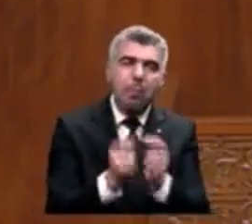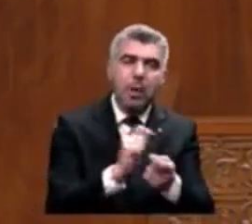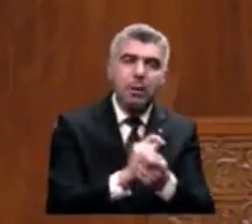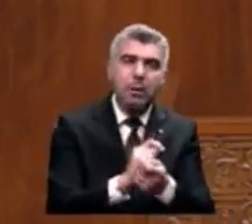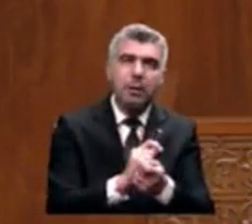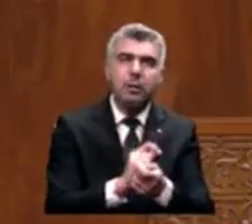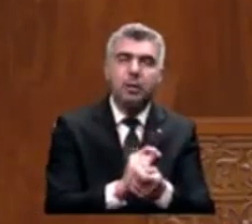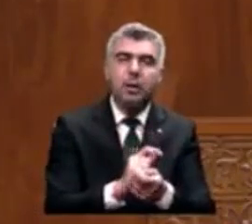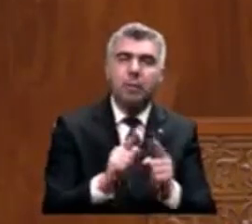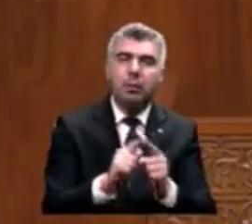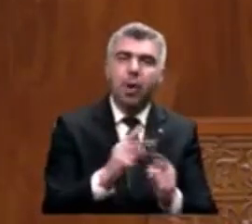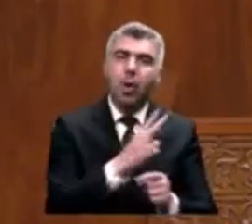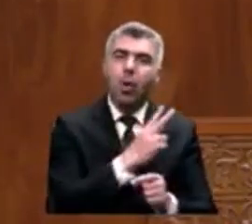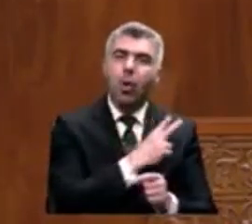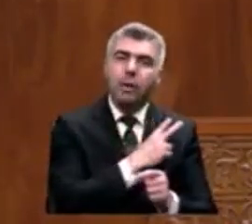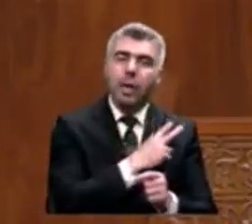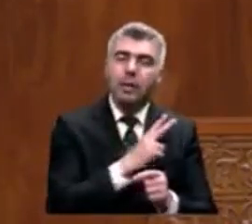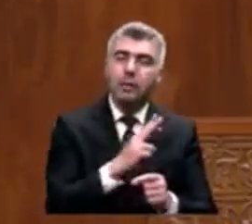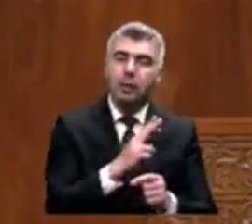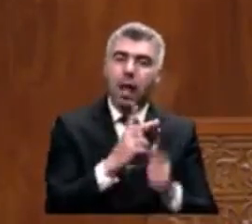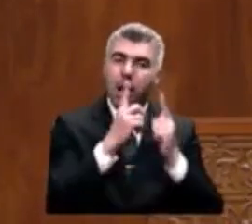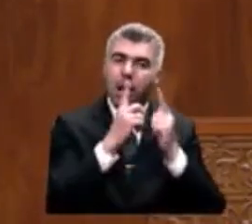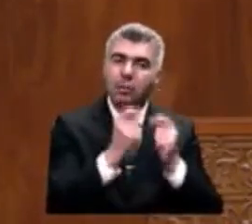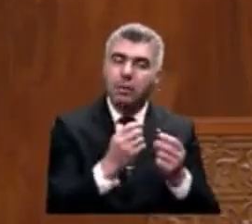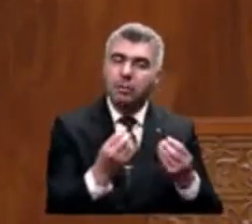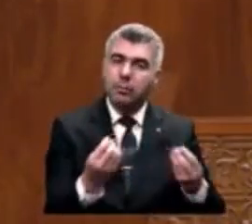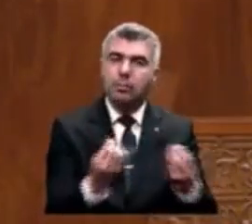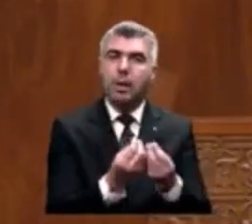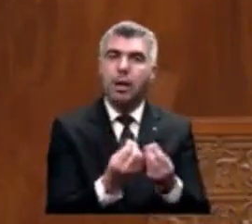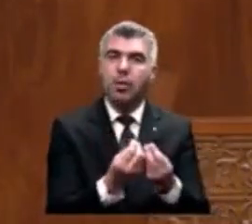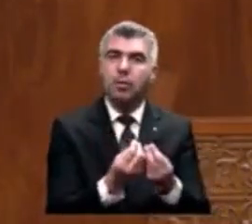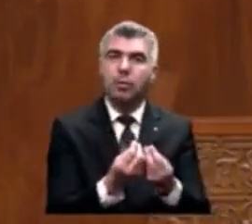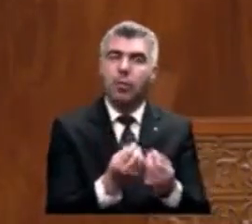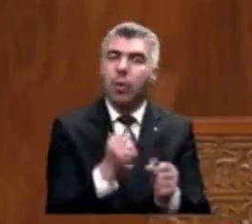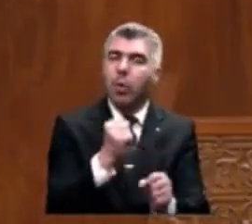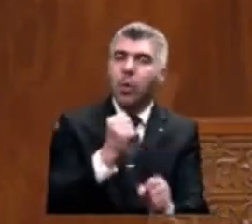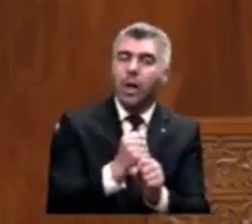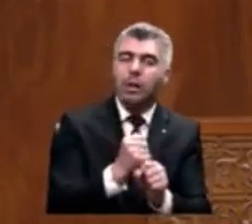مع الأساتذة ومع اللي تيشتغلوا